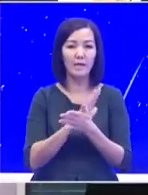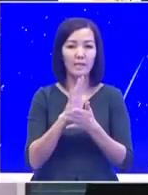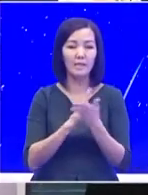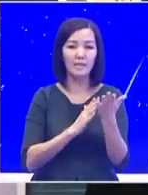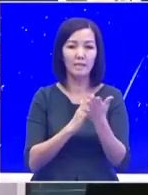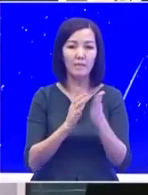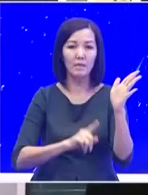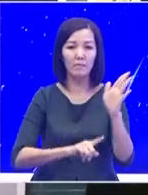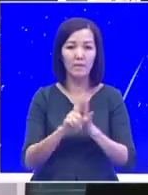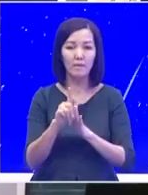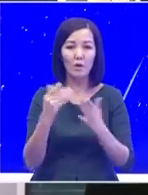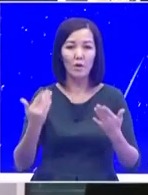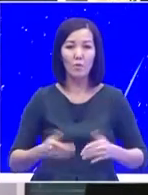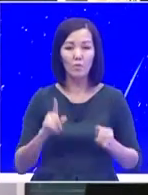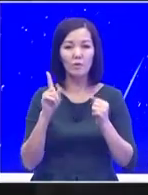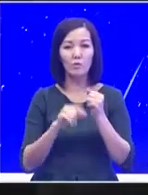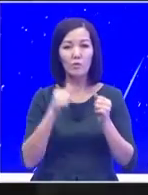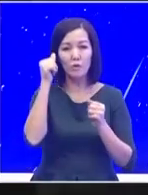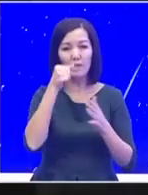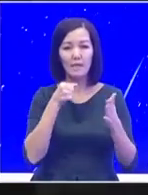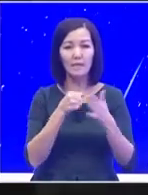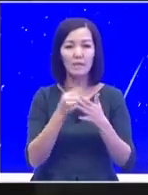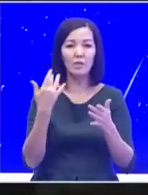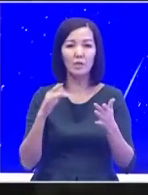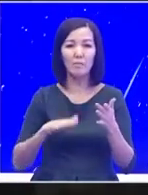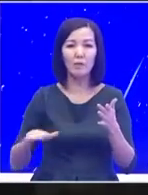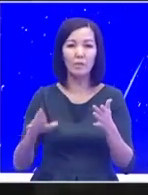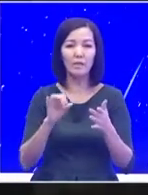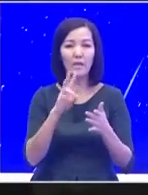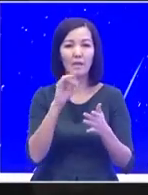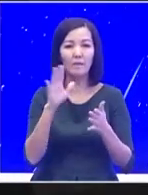газеттің қызметкері ретінде бастаған. Өмірінің соңғы жылдары облыс